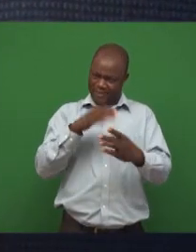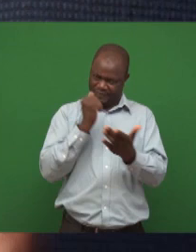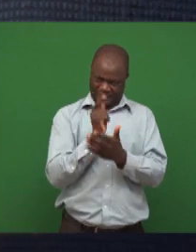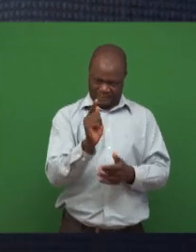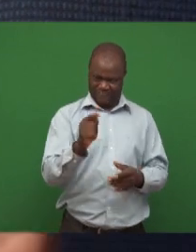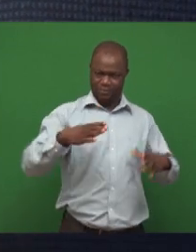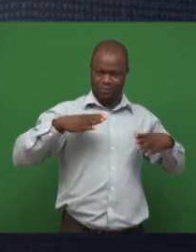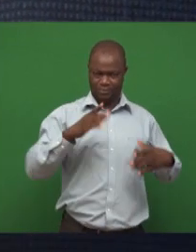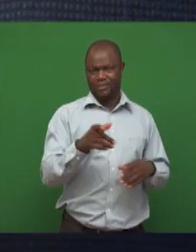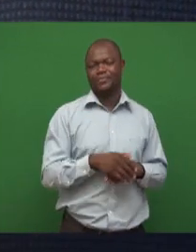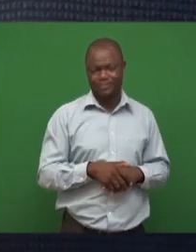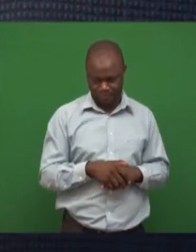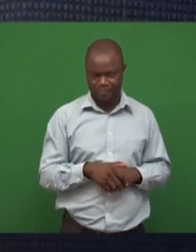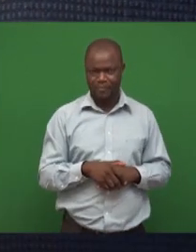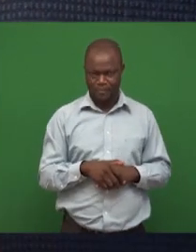ndizvozvo.